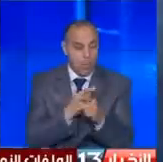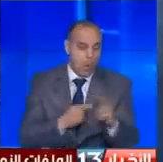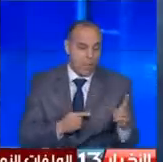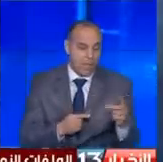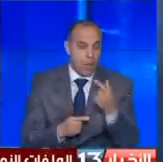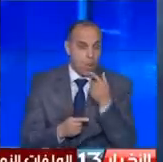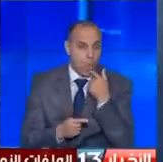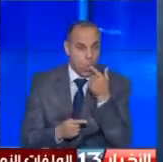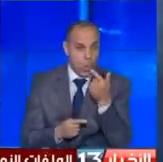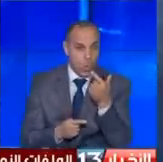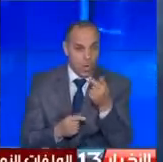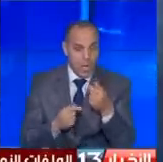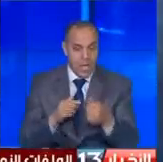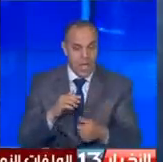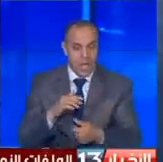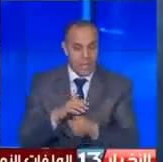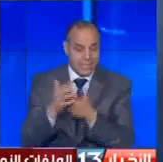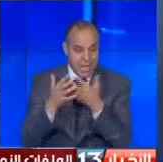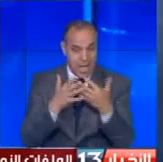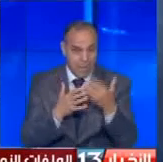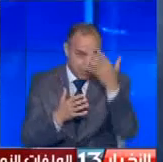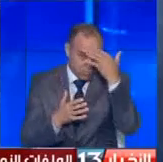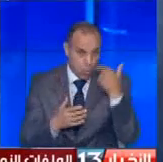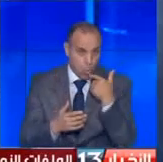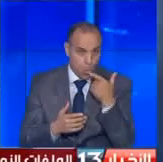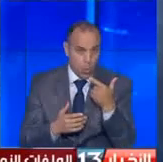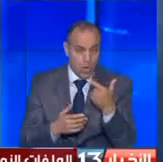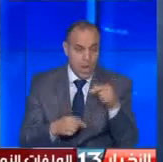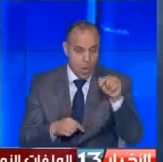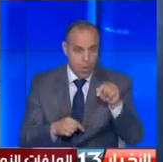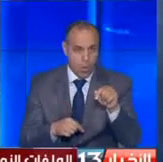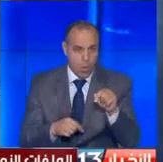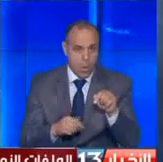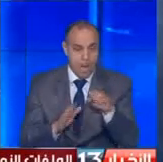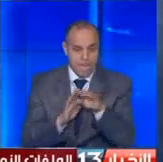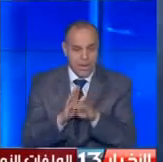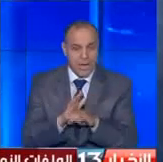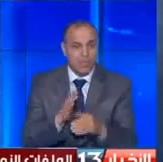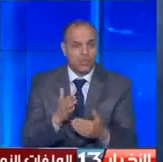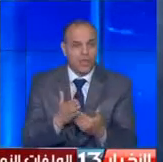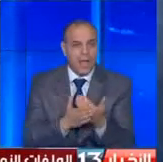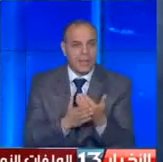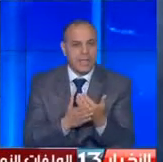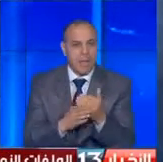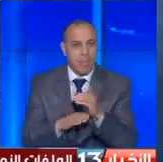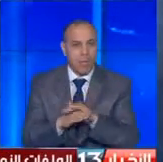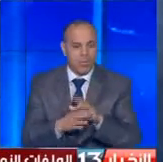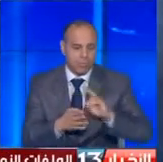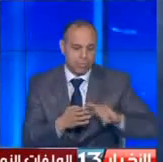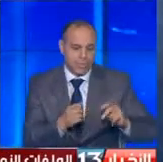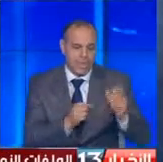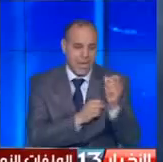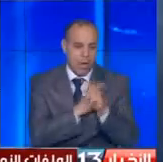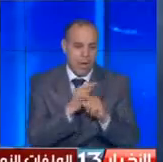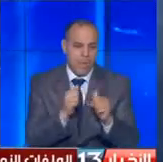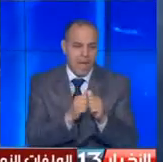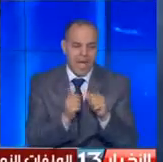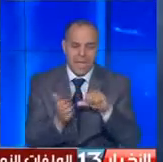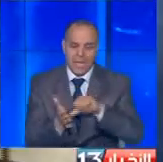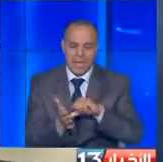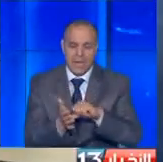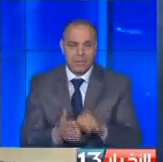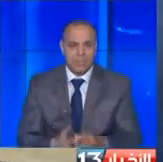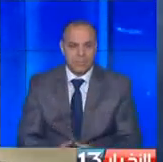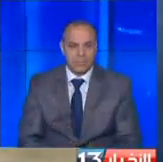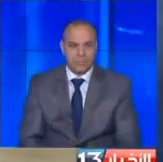آخر، ينتظر أن يعلن الرئيس الأمريكي دونالد ترامب مساء اليوم استراتيجية جديدة بشأن الاتفاق النووي مع إيران.